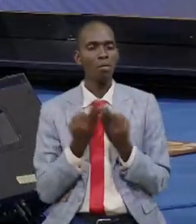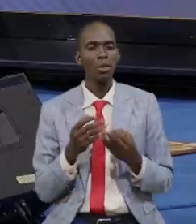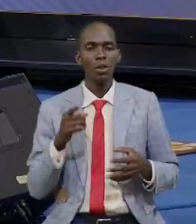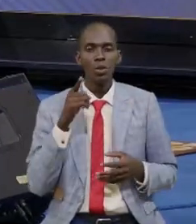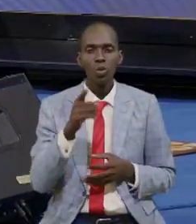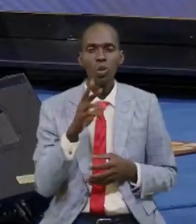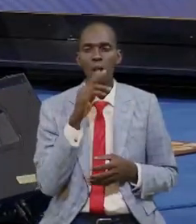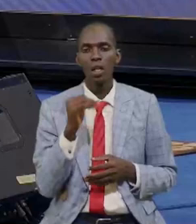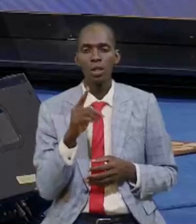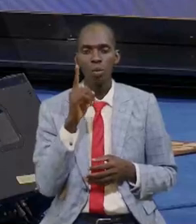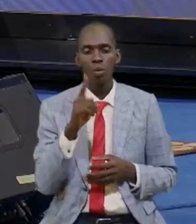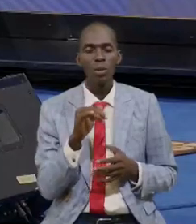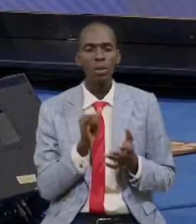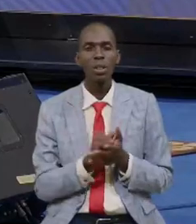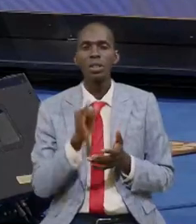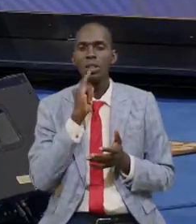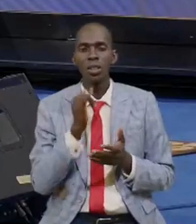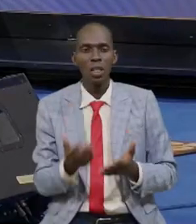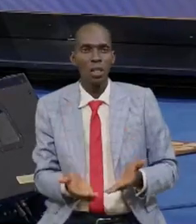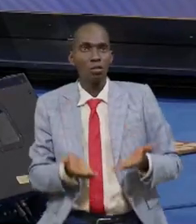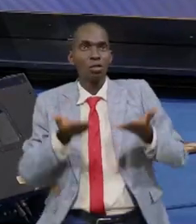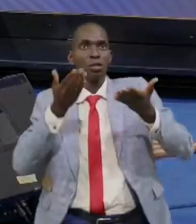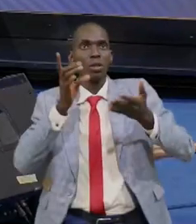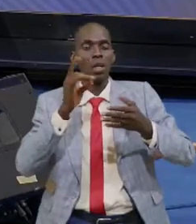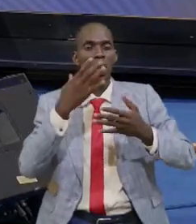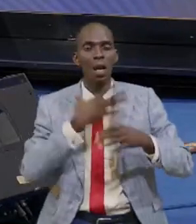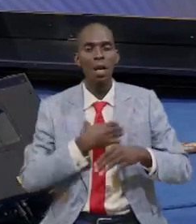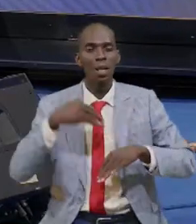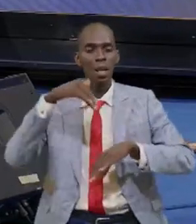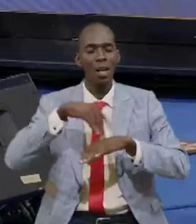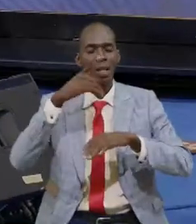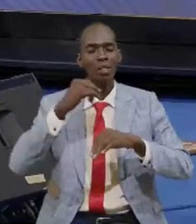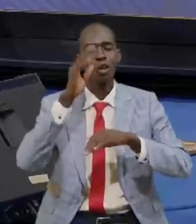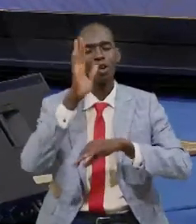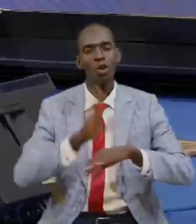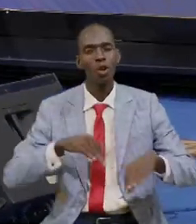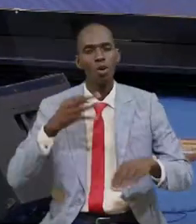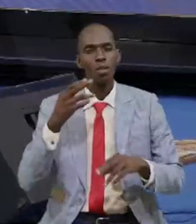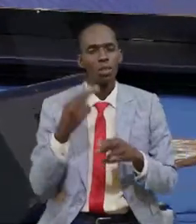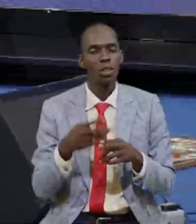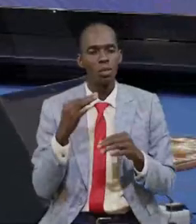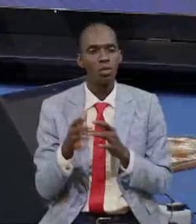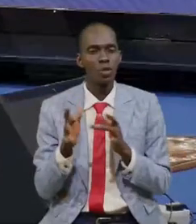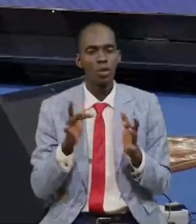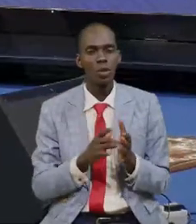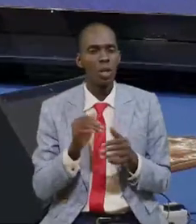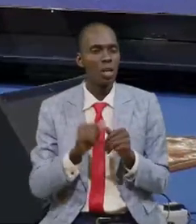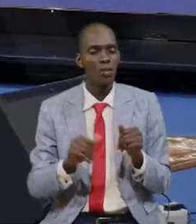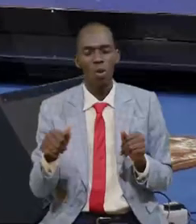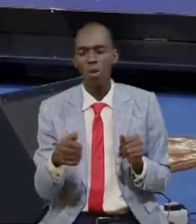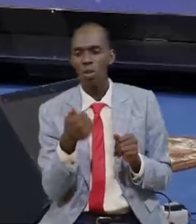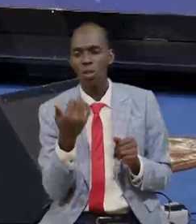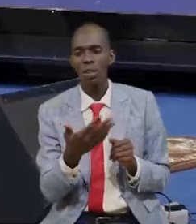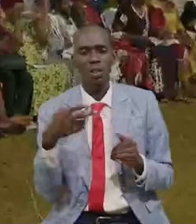dans ma famille. C'est toi que j'exalte maintenant. À la mention du nom de Jésus, tout autre genou